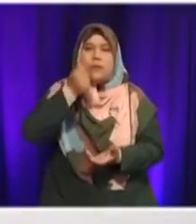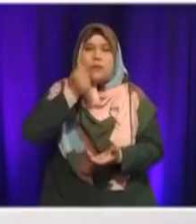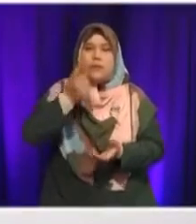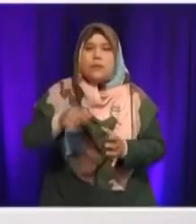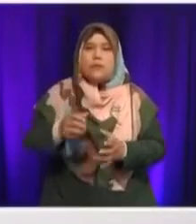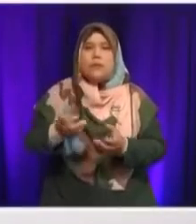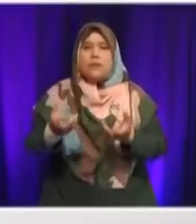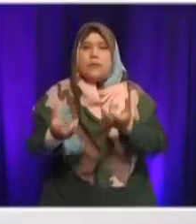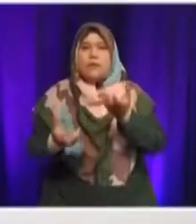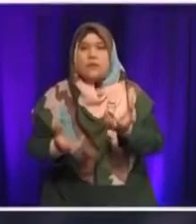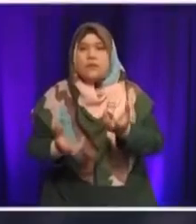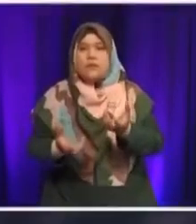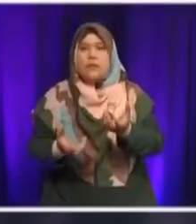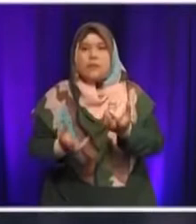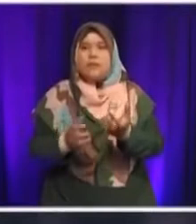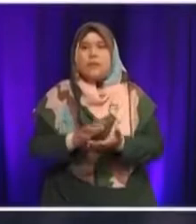telah